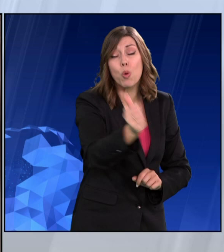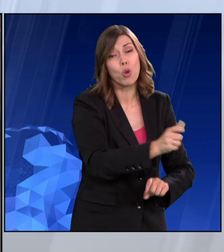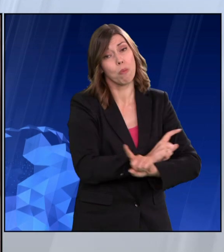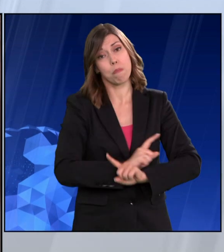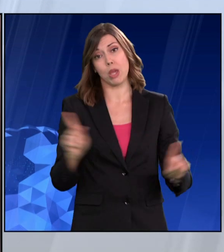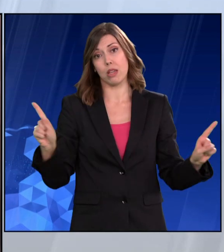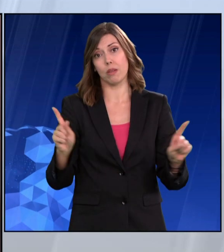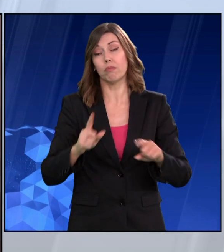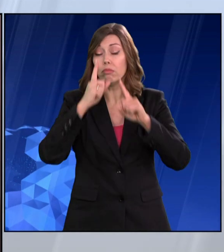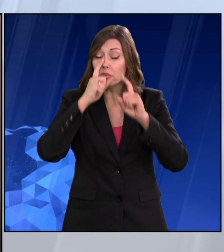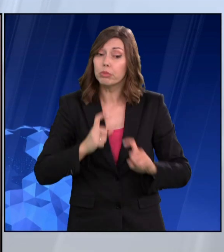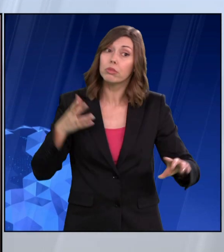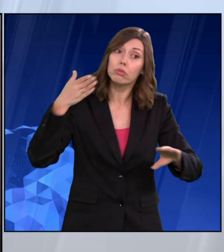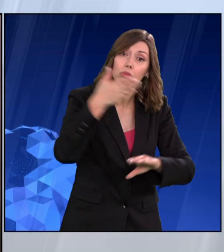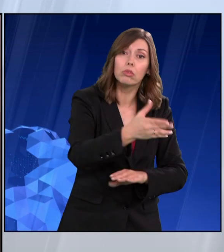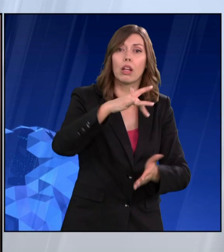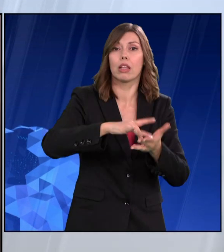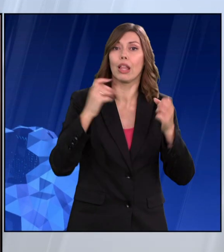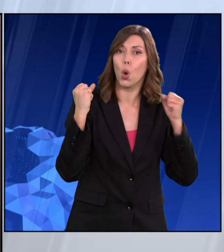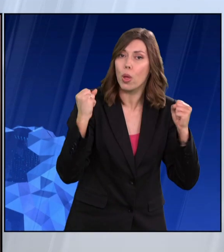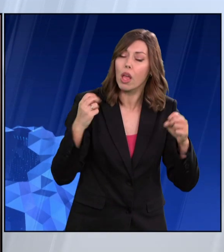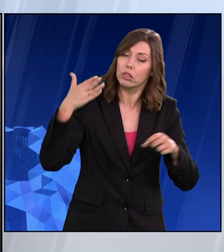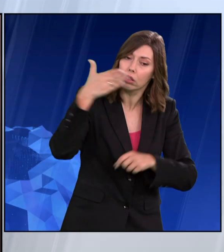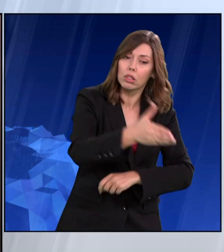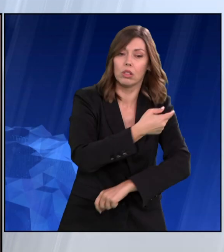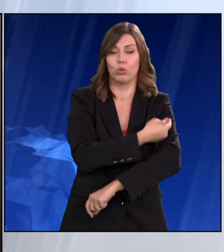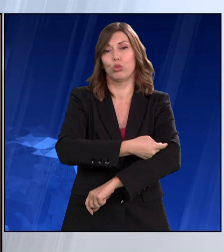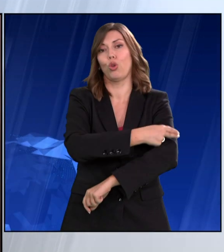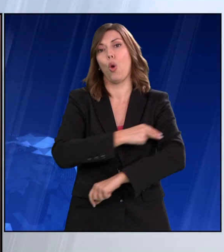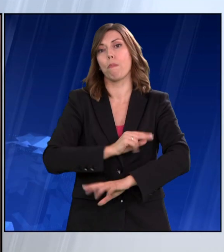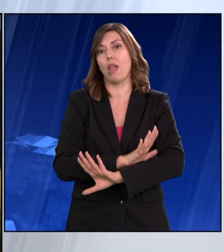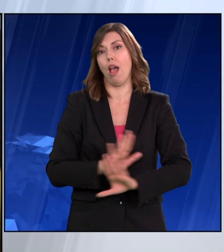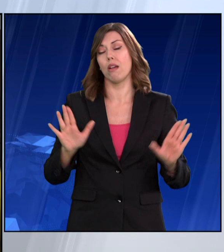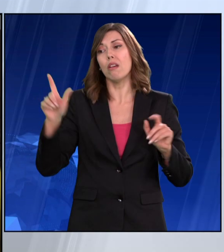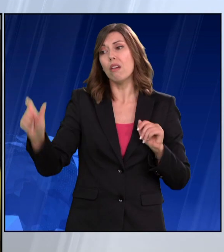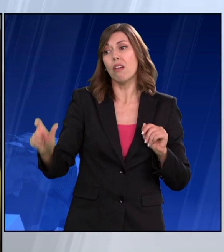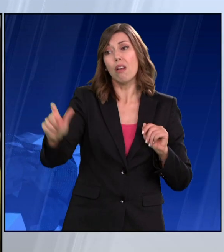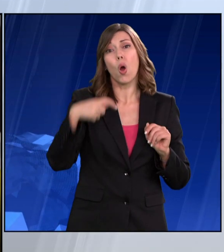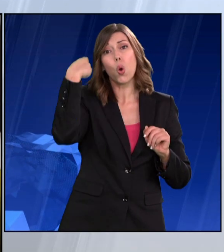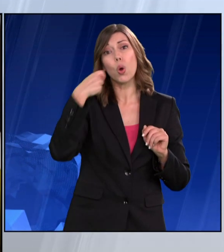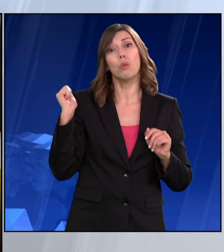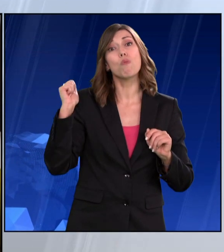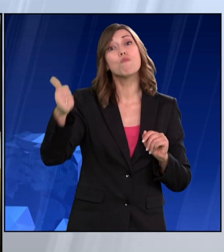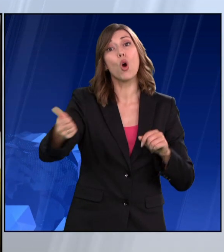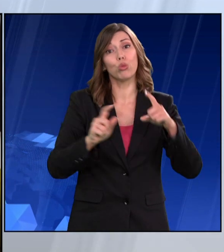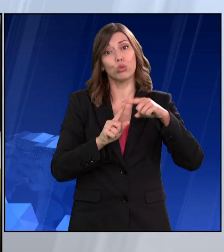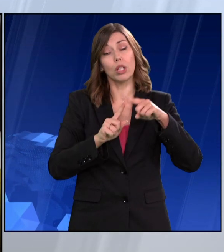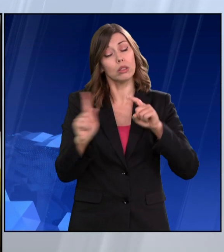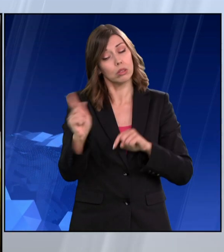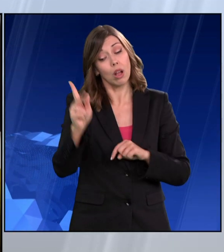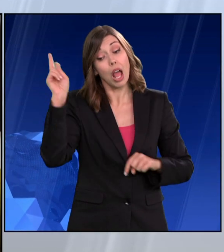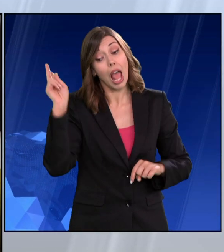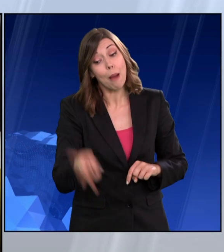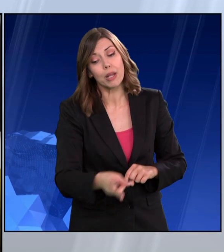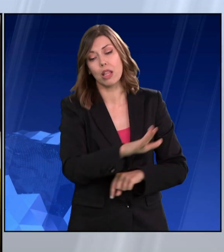νοσοκομεία. Είναι λάθος και επικίνδυνο, θα έλεγα, οι γονείς να παίρνουν και να κάνουν από μόνοι τους το strep test. Είναι επικίνδυνο για τα παιδιά